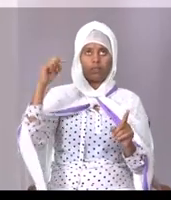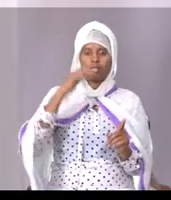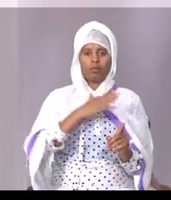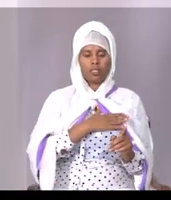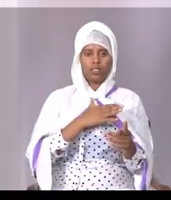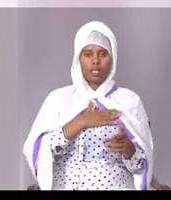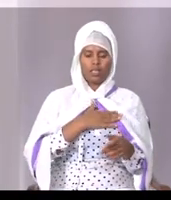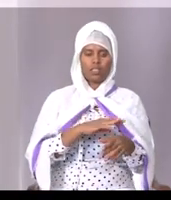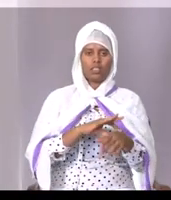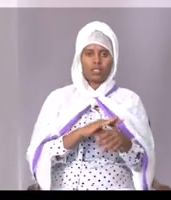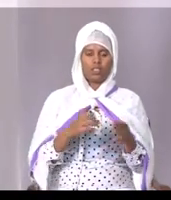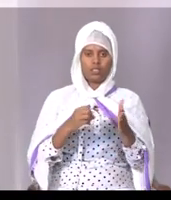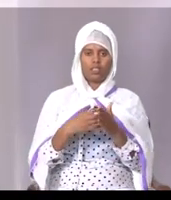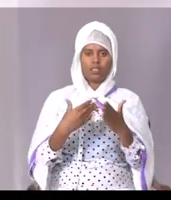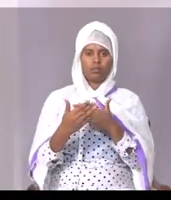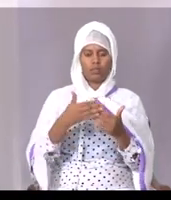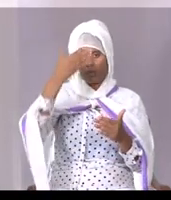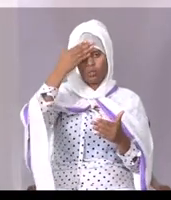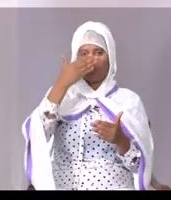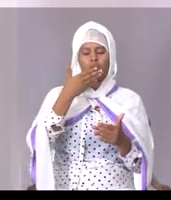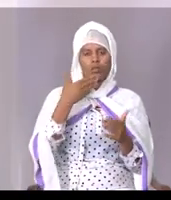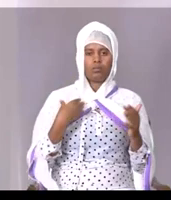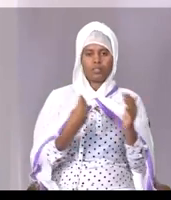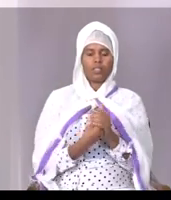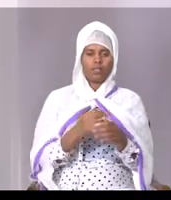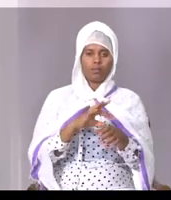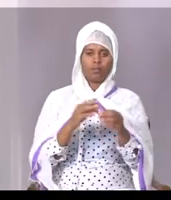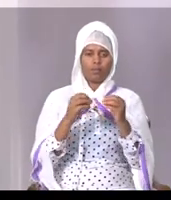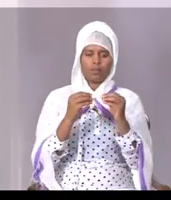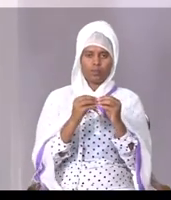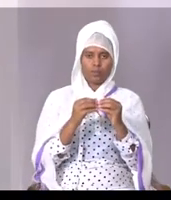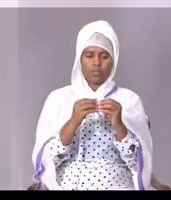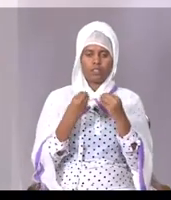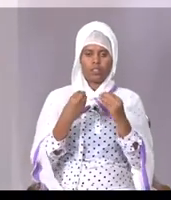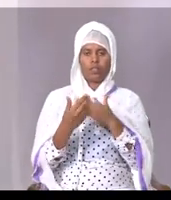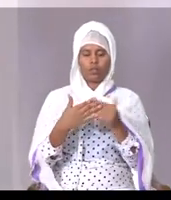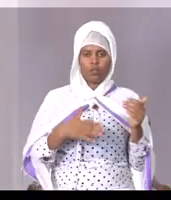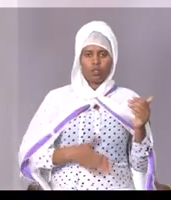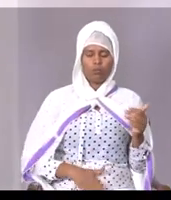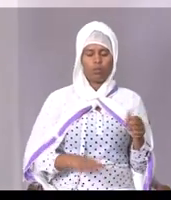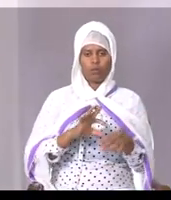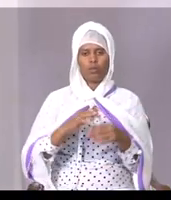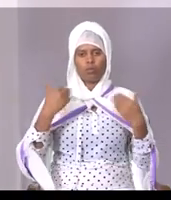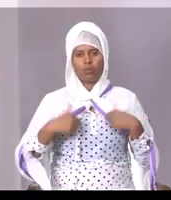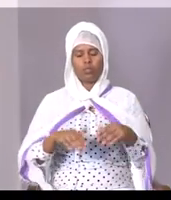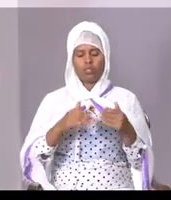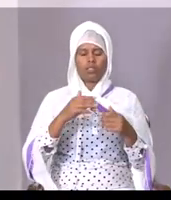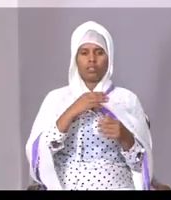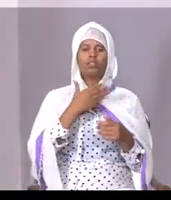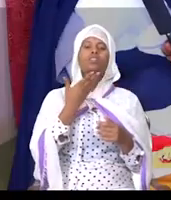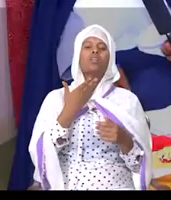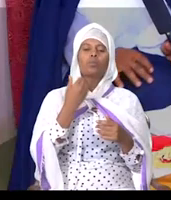كريستوس عم لهنا غن سغانا سزلبسه بتوحدو مسانا مسغانا سستوحد انت غير طمه حمه موته